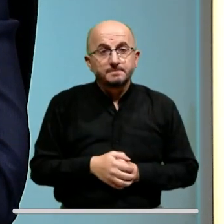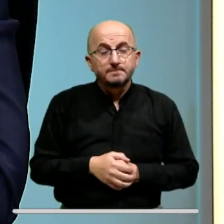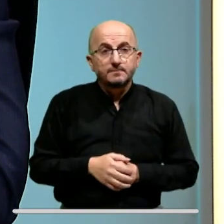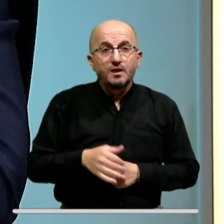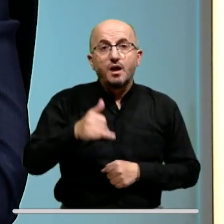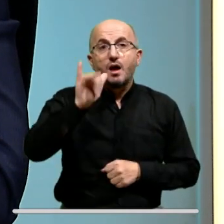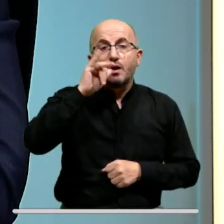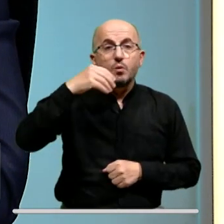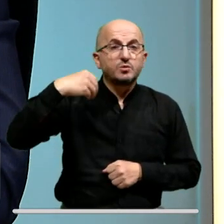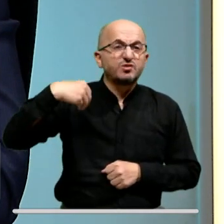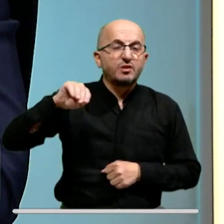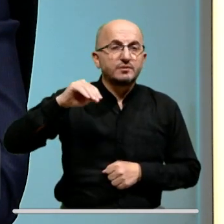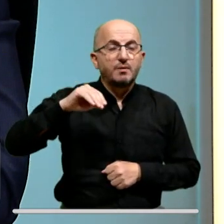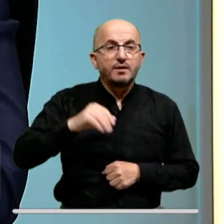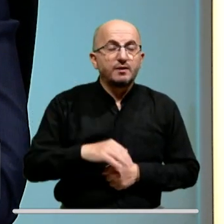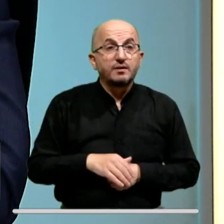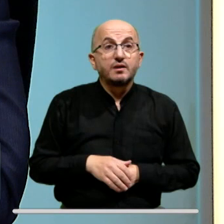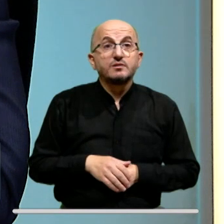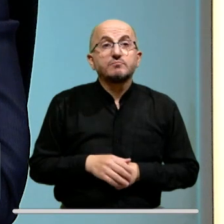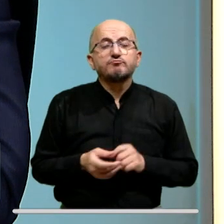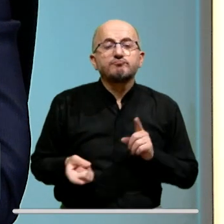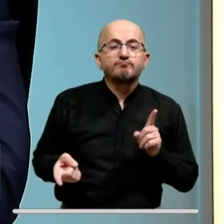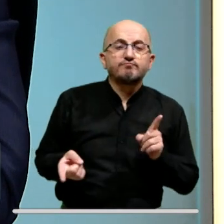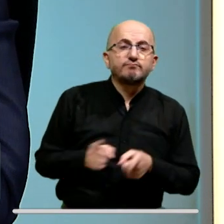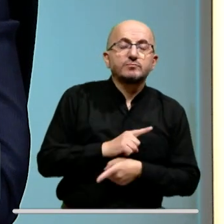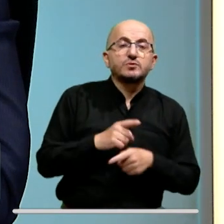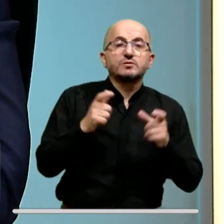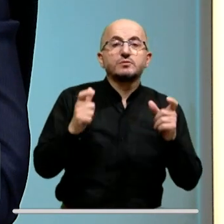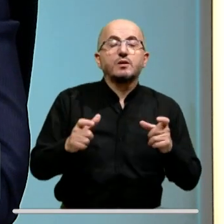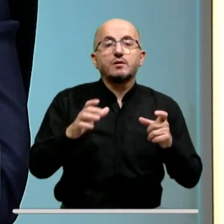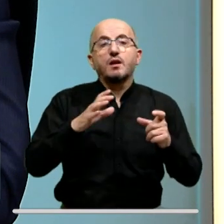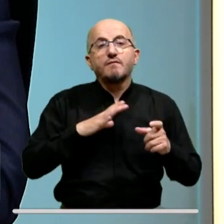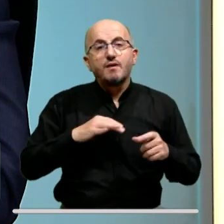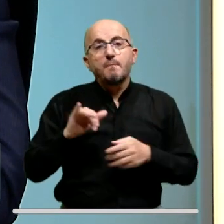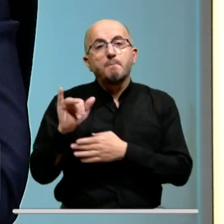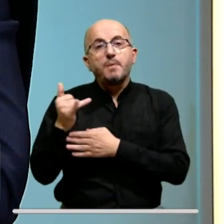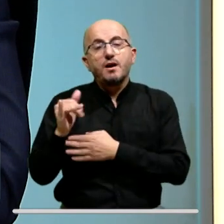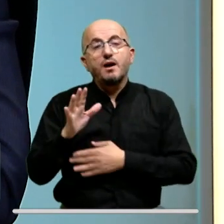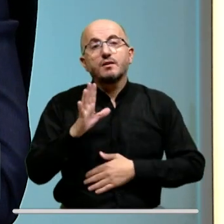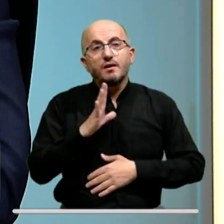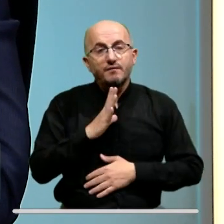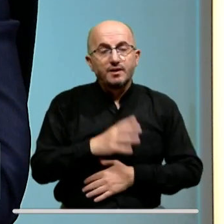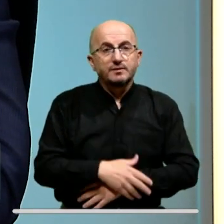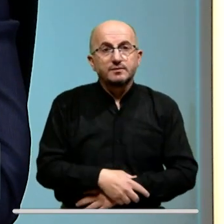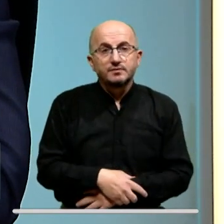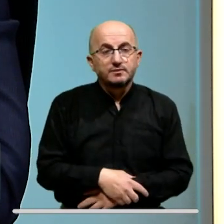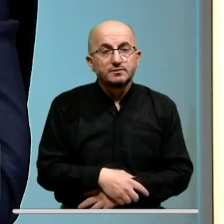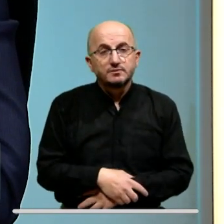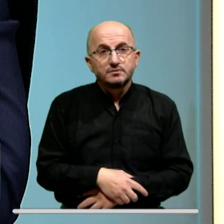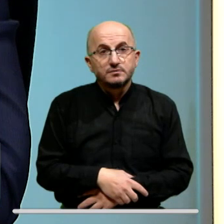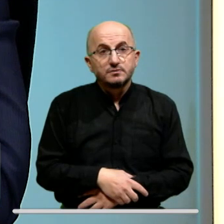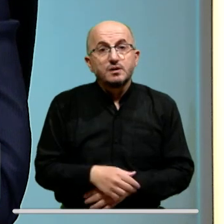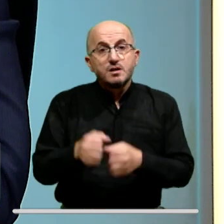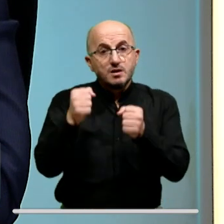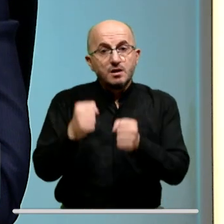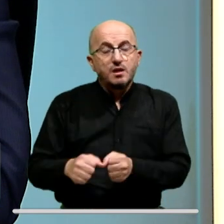alkol satmayan yani içki satmayan çeşitli yerler var. Yani bakkallar var. Ben biliyorum mesela. Kaldığım